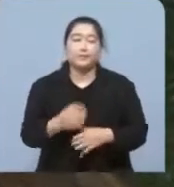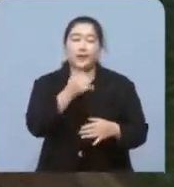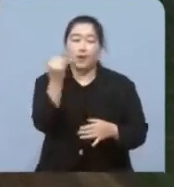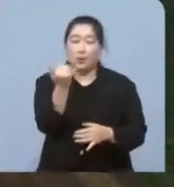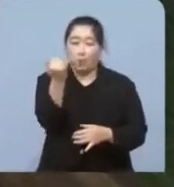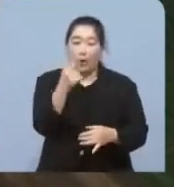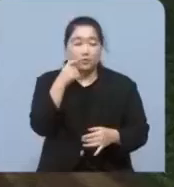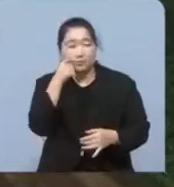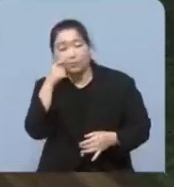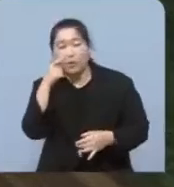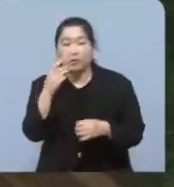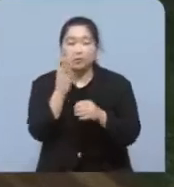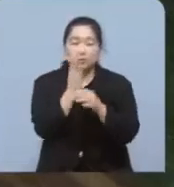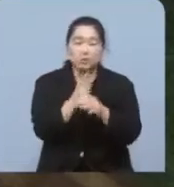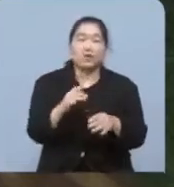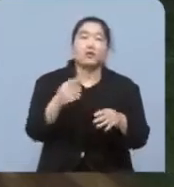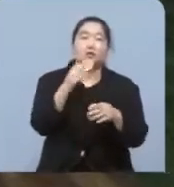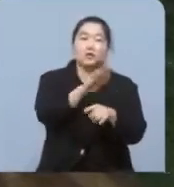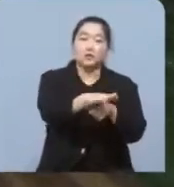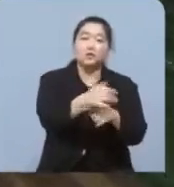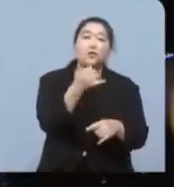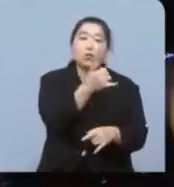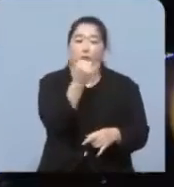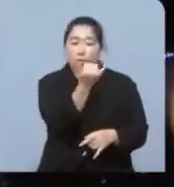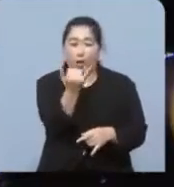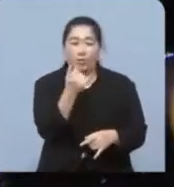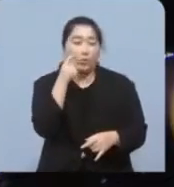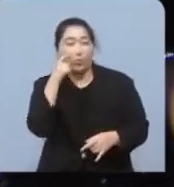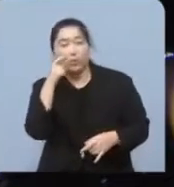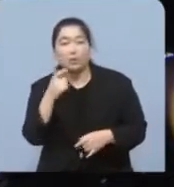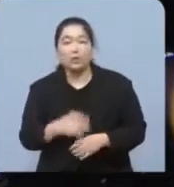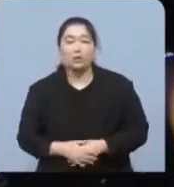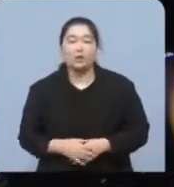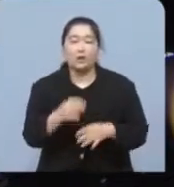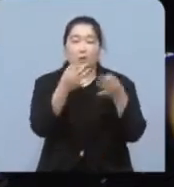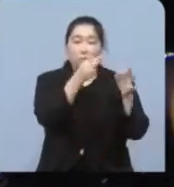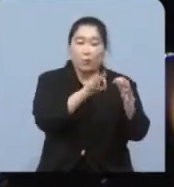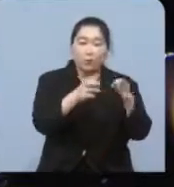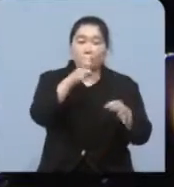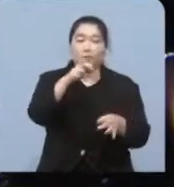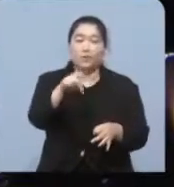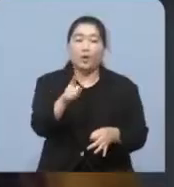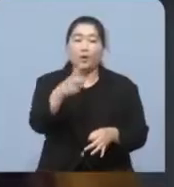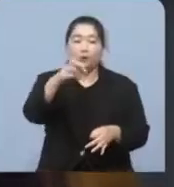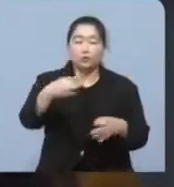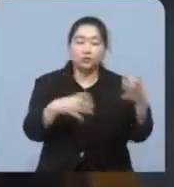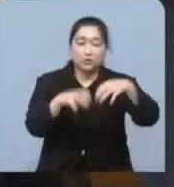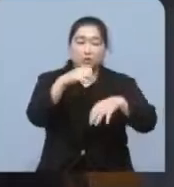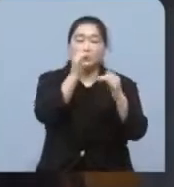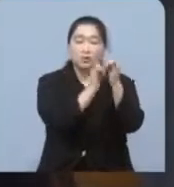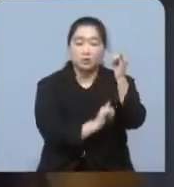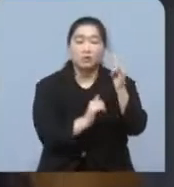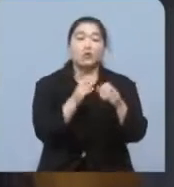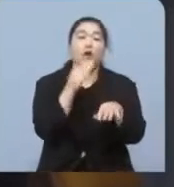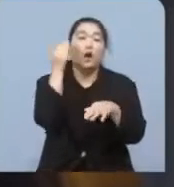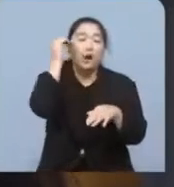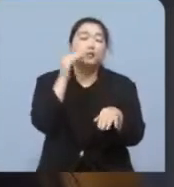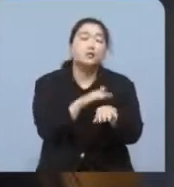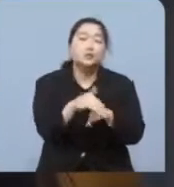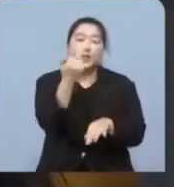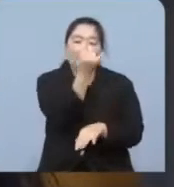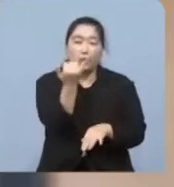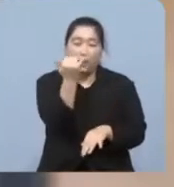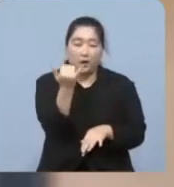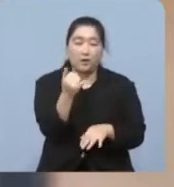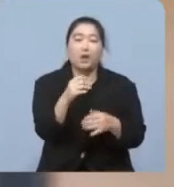tiếp tục yêu thích rượu truyền thống và thúc đẩy tiêu dùng nông sản của Hàn Quốc một cơ sở sản xuất rượu vang khác nằm ở viện do Tôn tỉnh Bắc